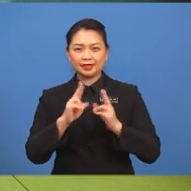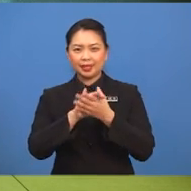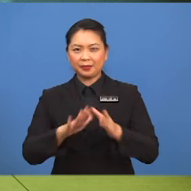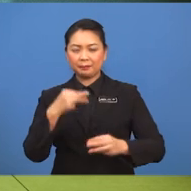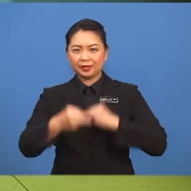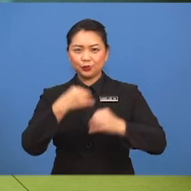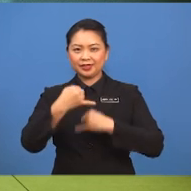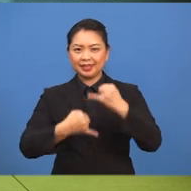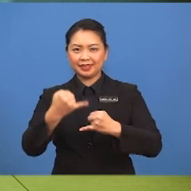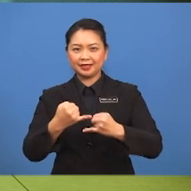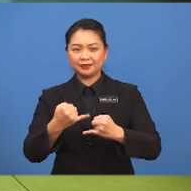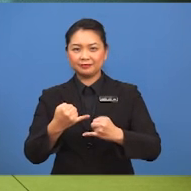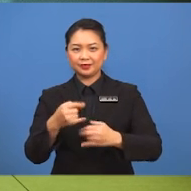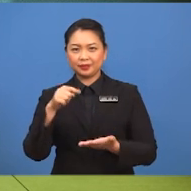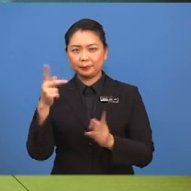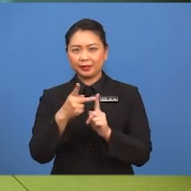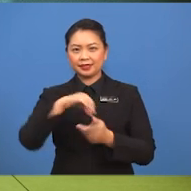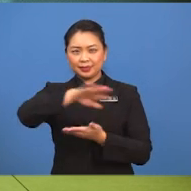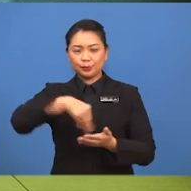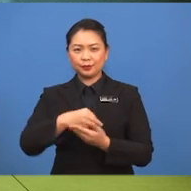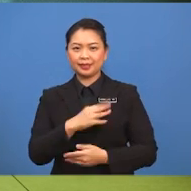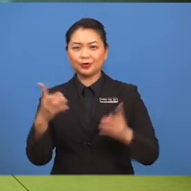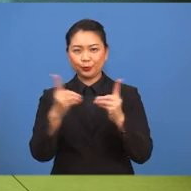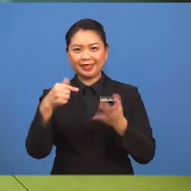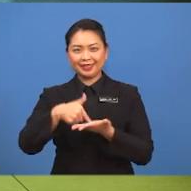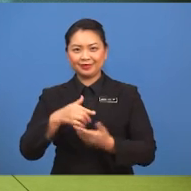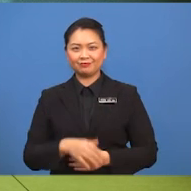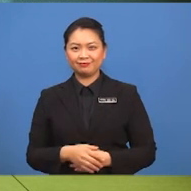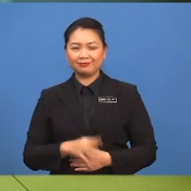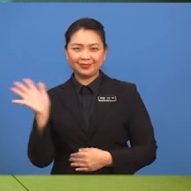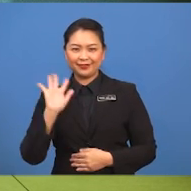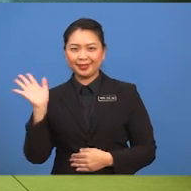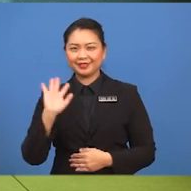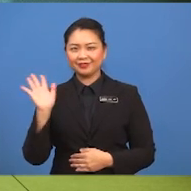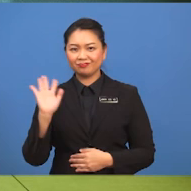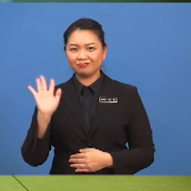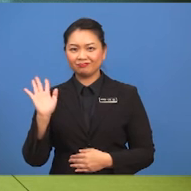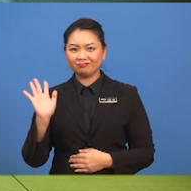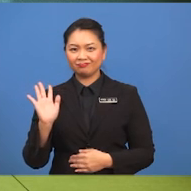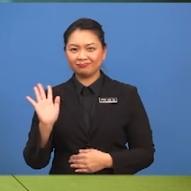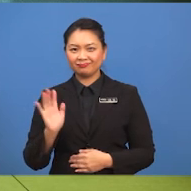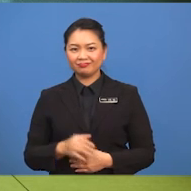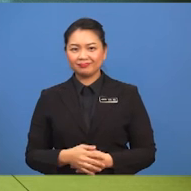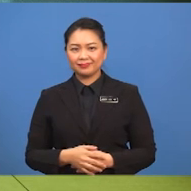mengucapkan selamat maju jaya kepada anda semua dan jumpa lagi. Bye-bye.